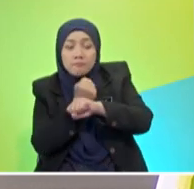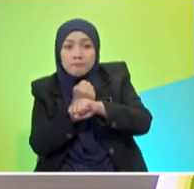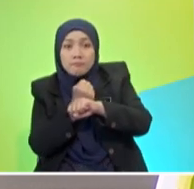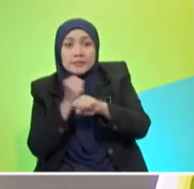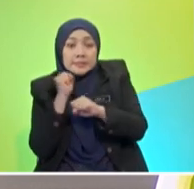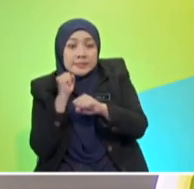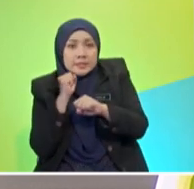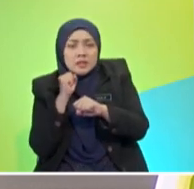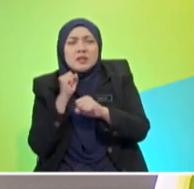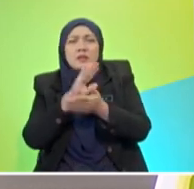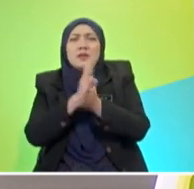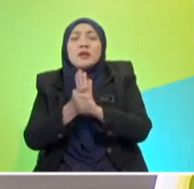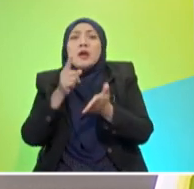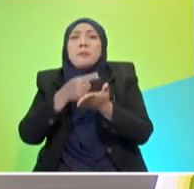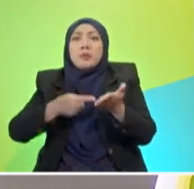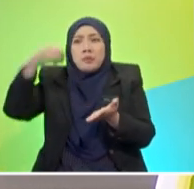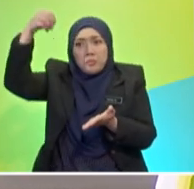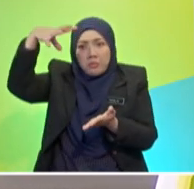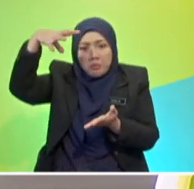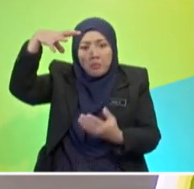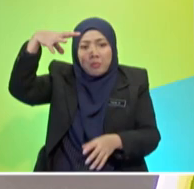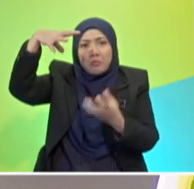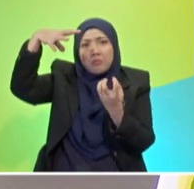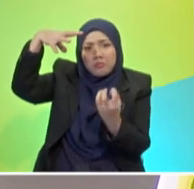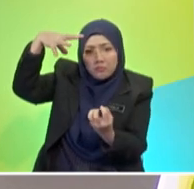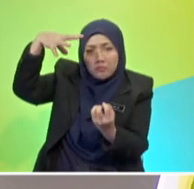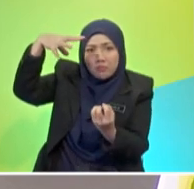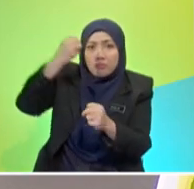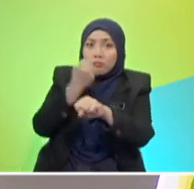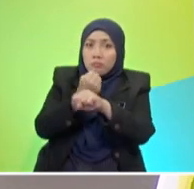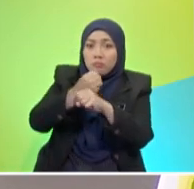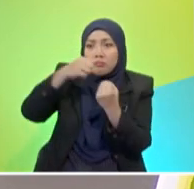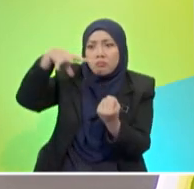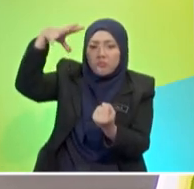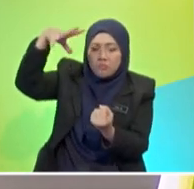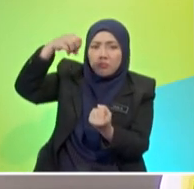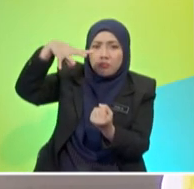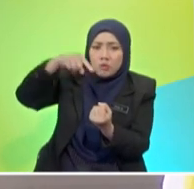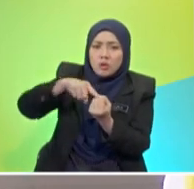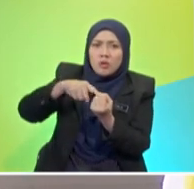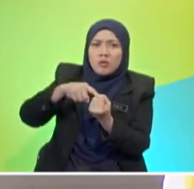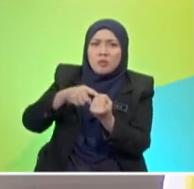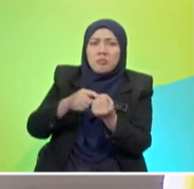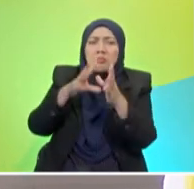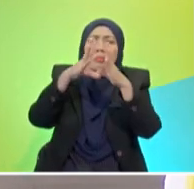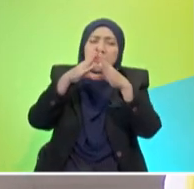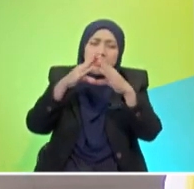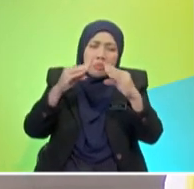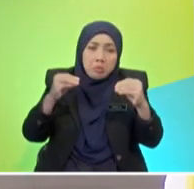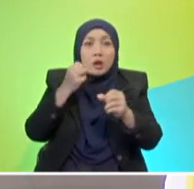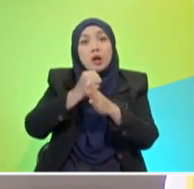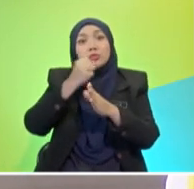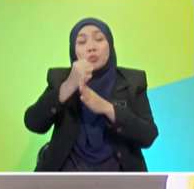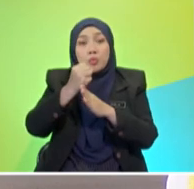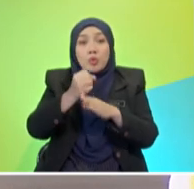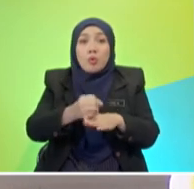Rasa-rasanya apakah jawapannya? Sama ada kiub ais akan beku ataupun kiub ais akan cair. Saya rasa,